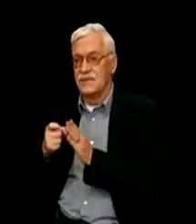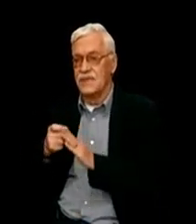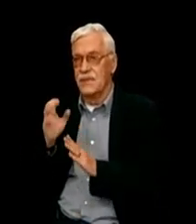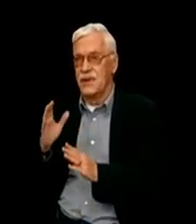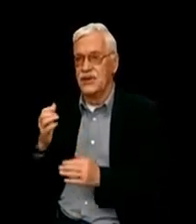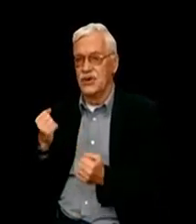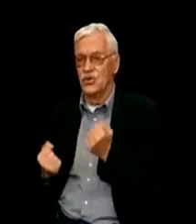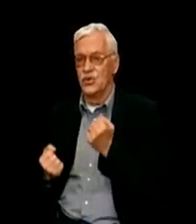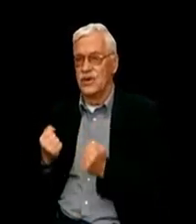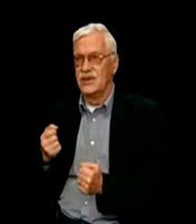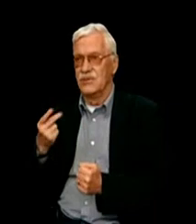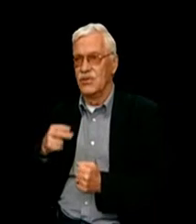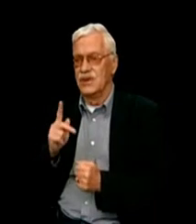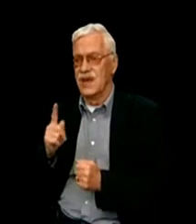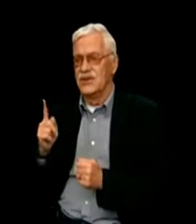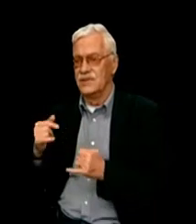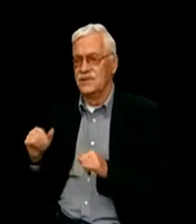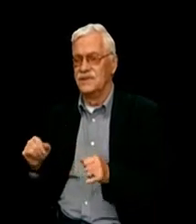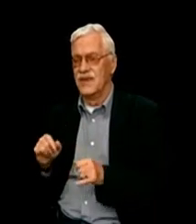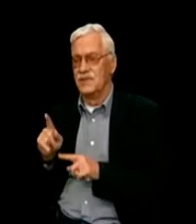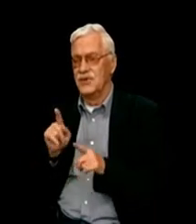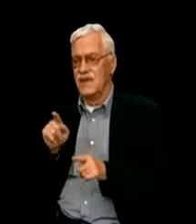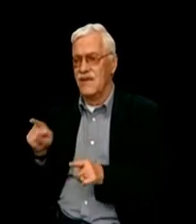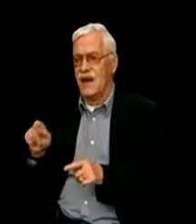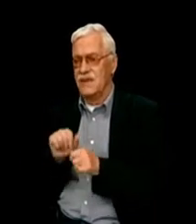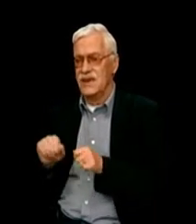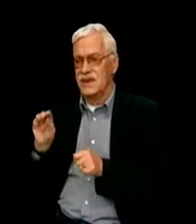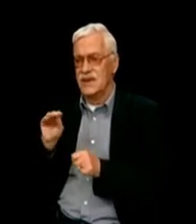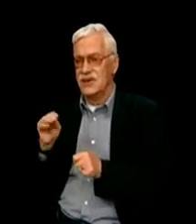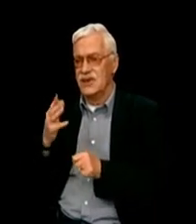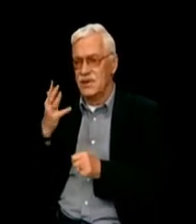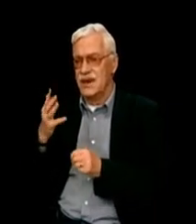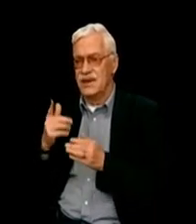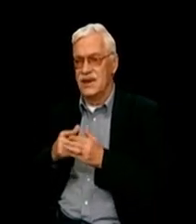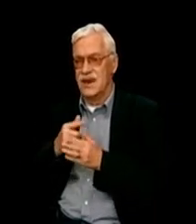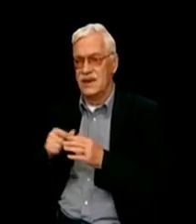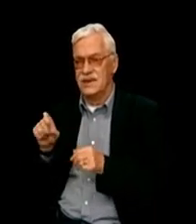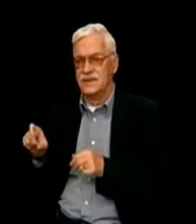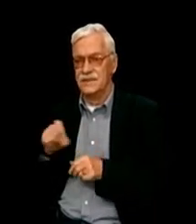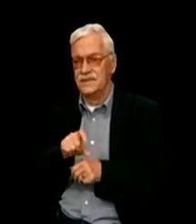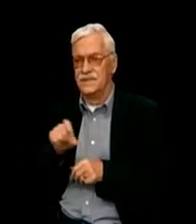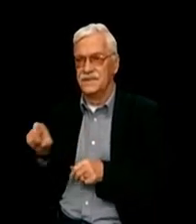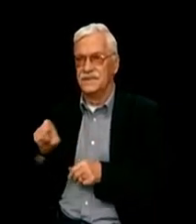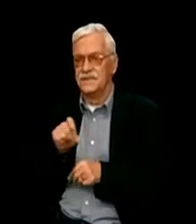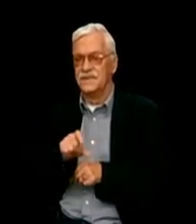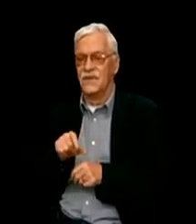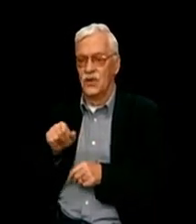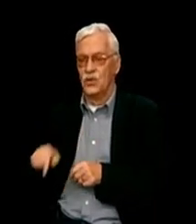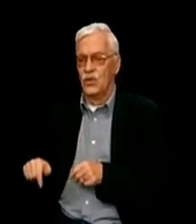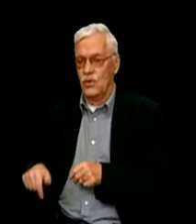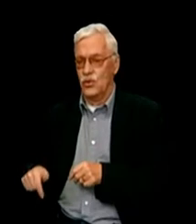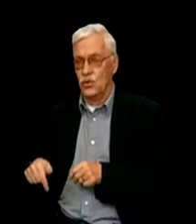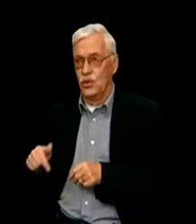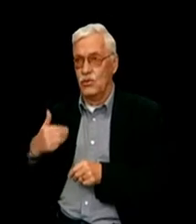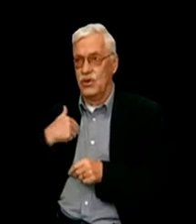trudniejsze od każdego poprzedniego. Przed wami jest jeszcze 5 razy level up. Tutaj było najłatwiej.